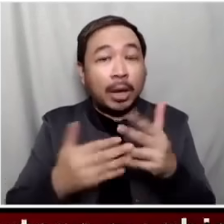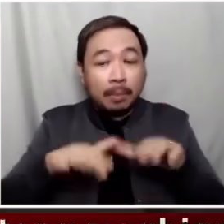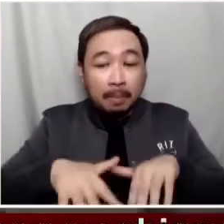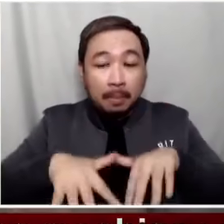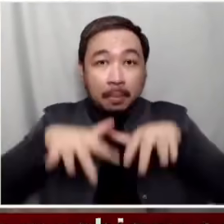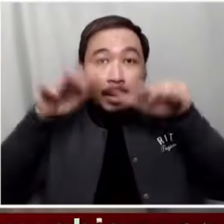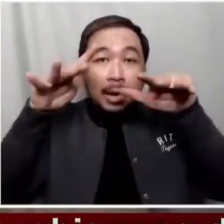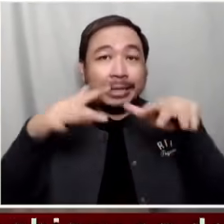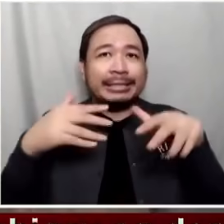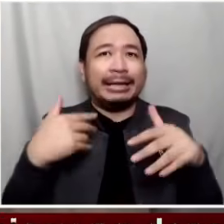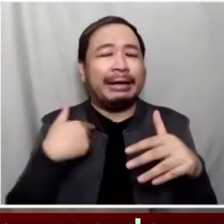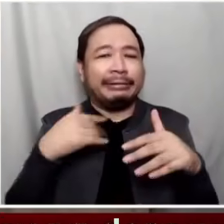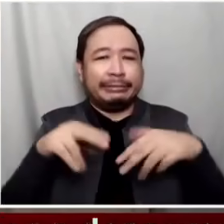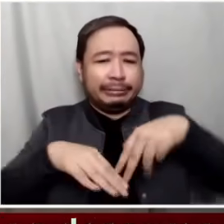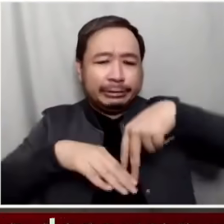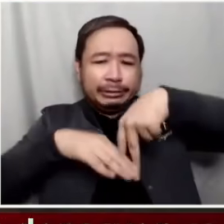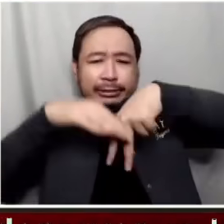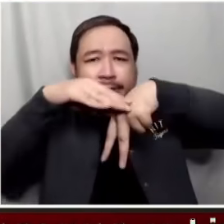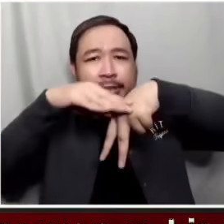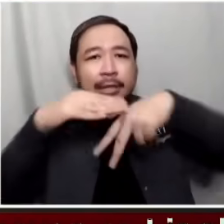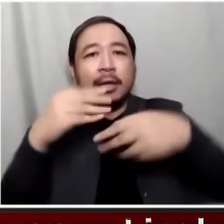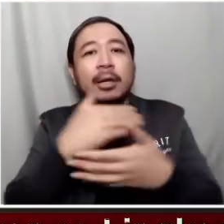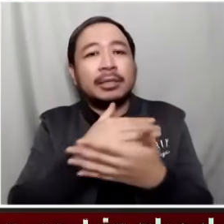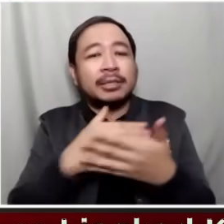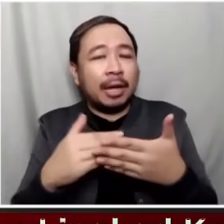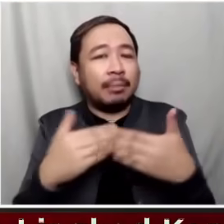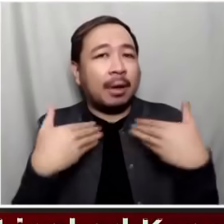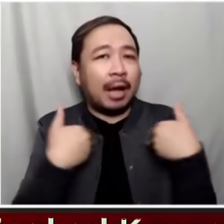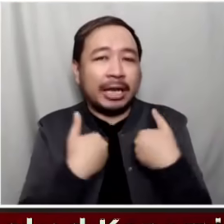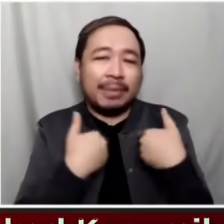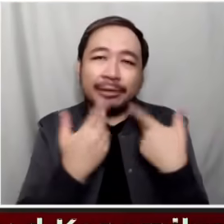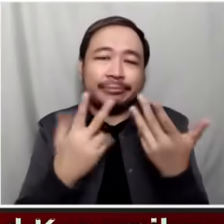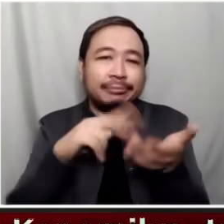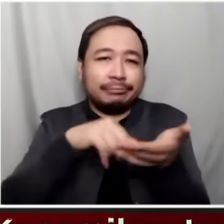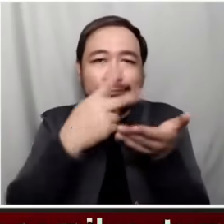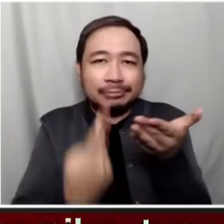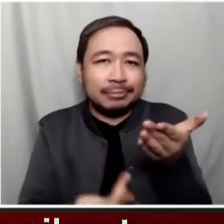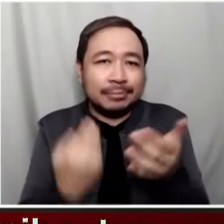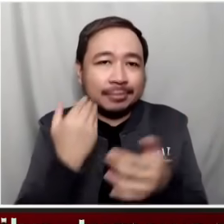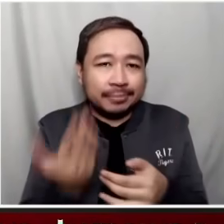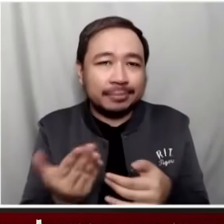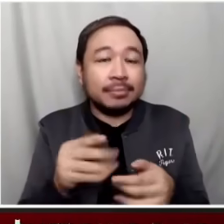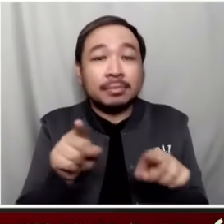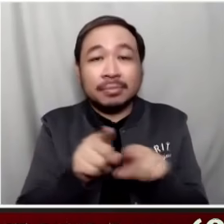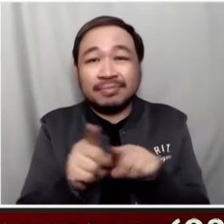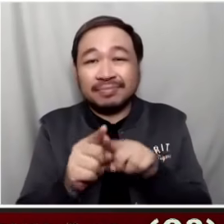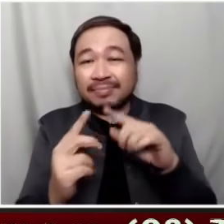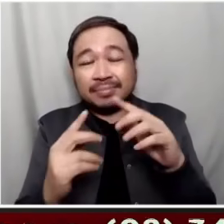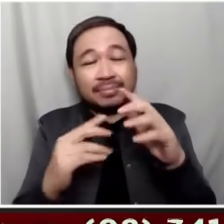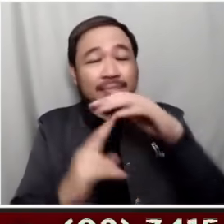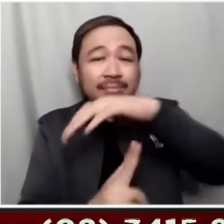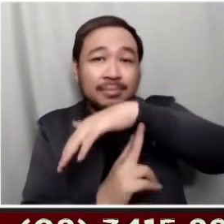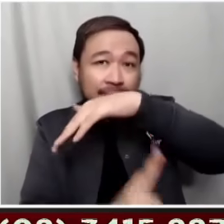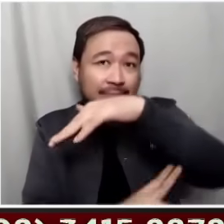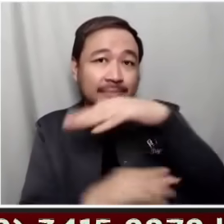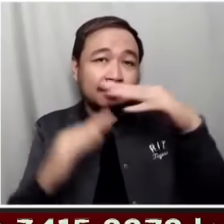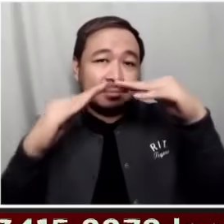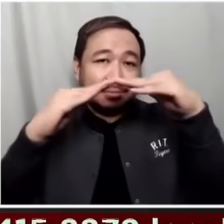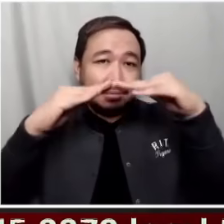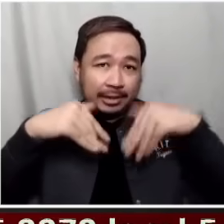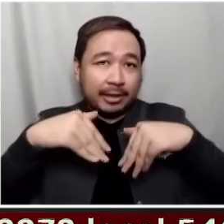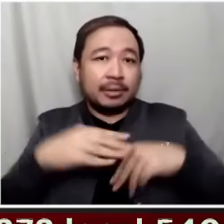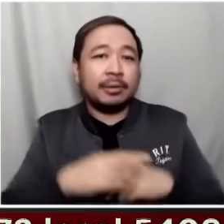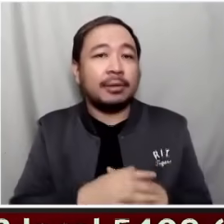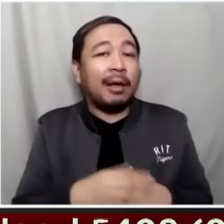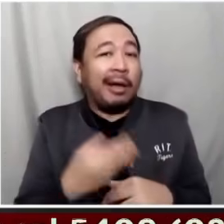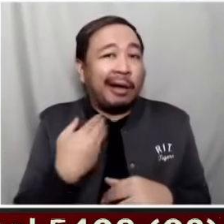lugar. May mga hayop na nalunod at nasira rin ang ginagawang tulay sa barangay Cocoy Romualdez. Nagkaroon din ng landslide sa